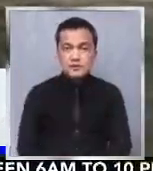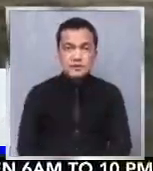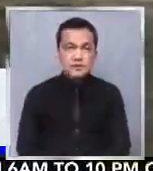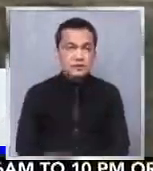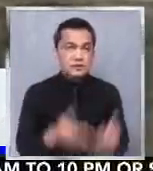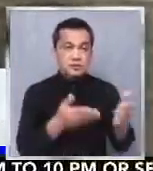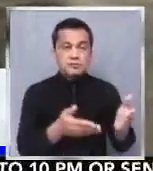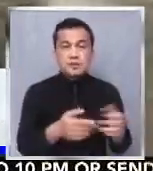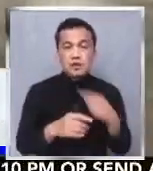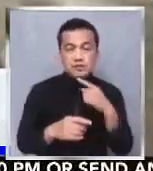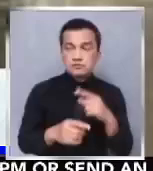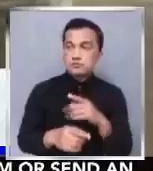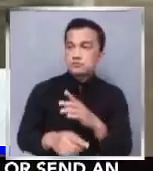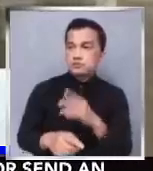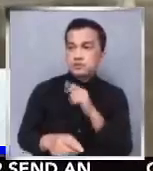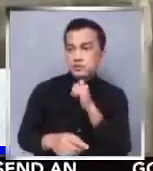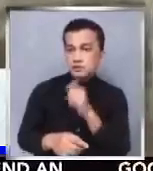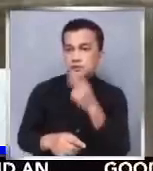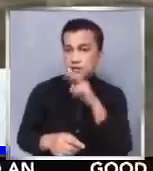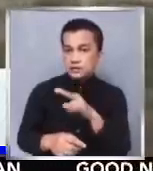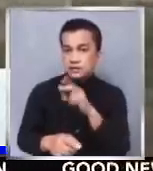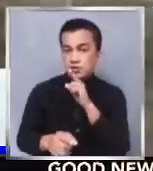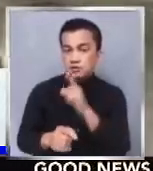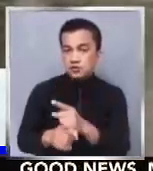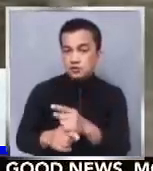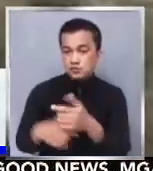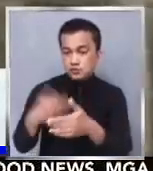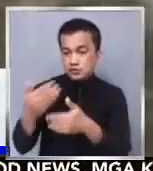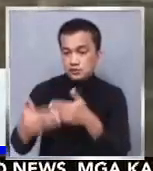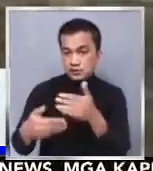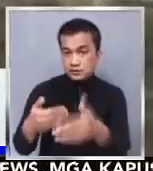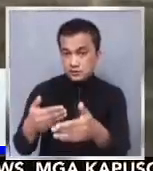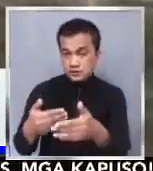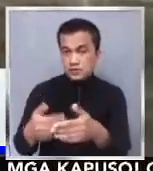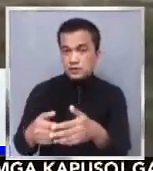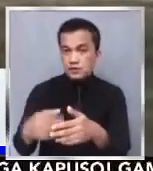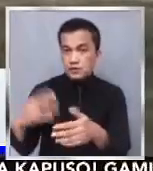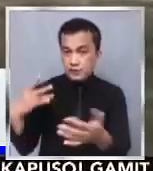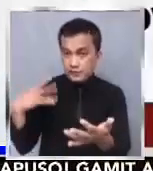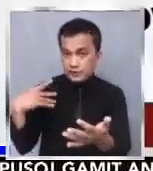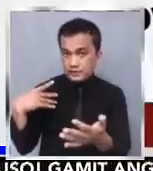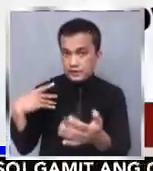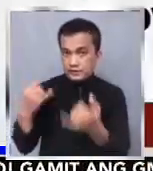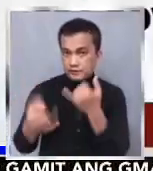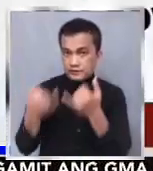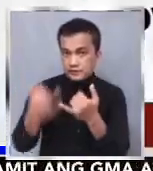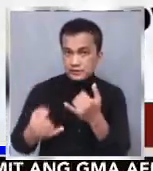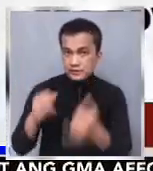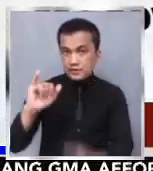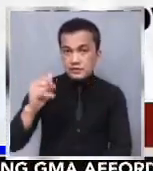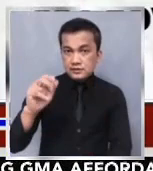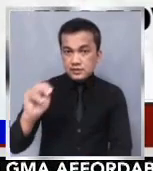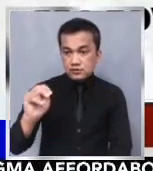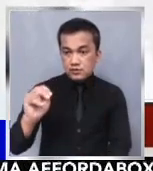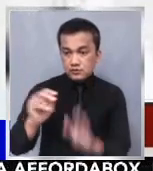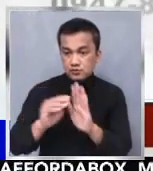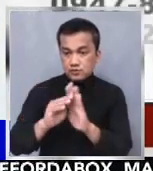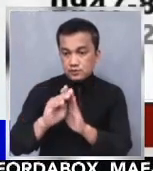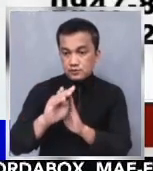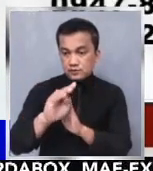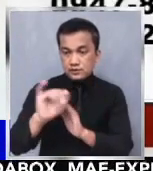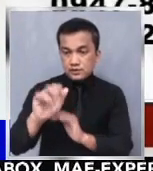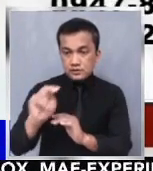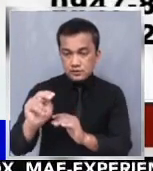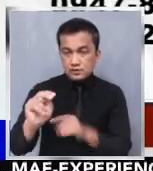nakikita yung totoong trend. So we'll have to wait until January. Kung tumataas pa rin sa January, then we have